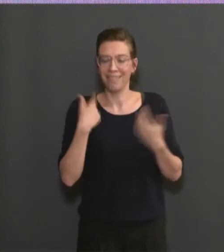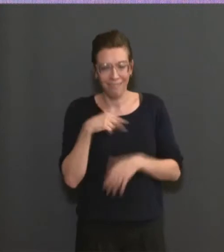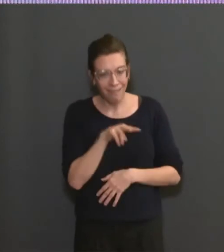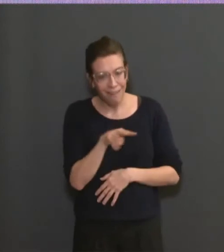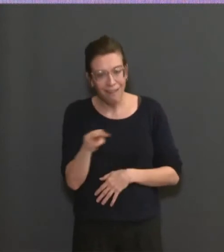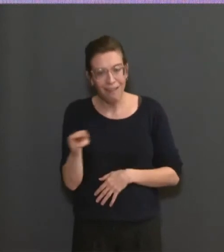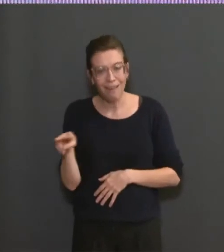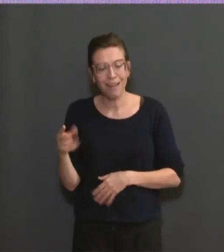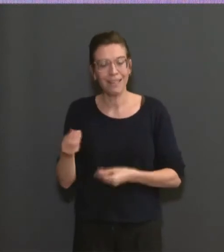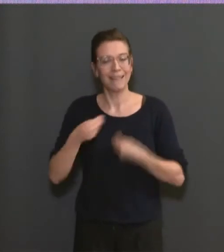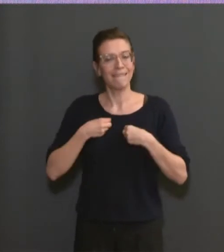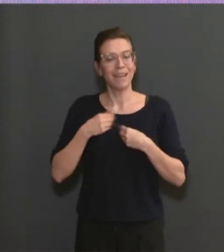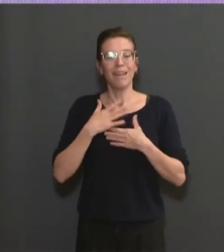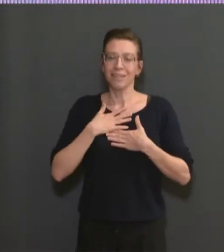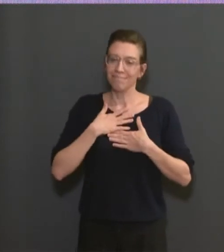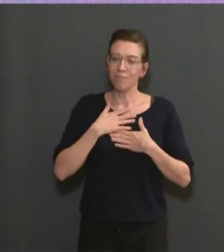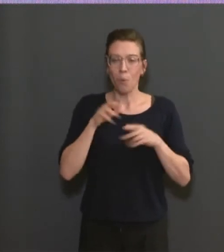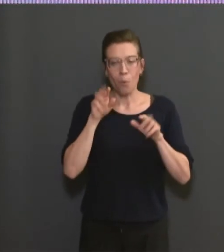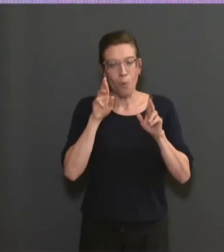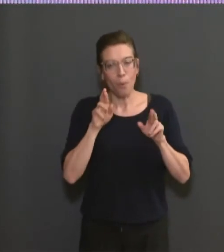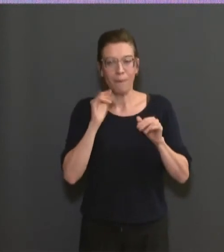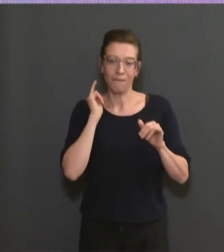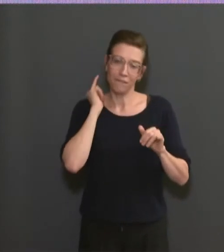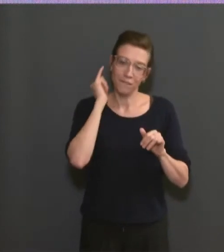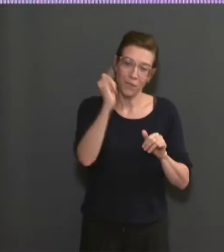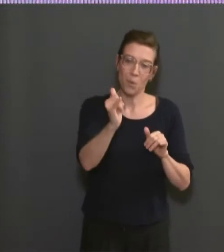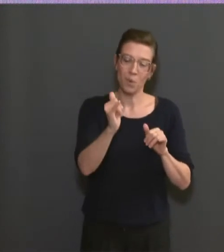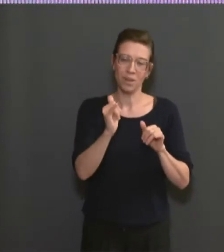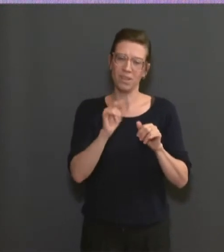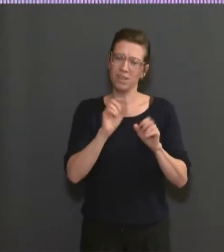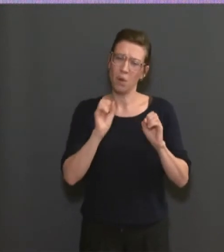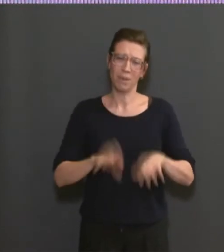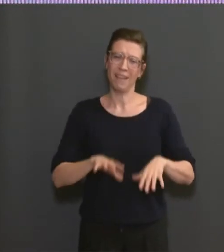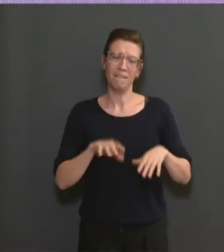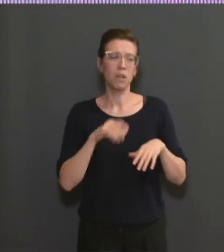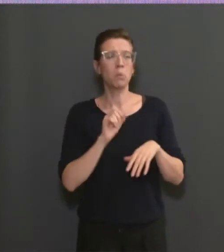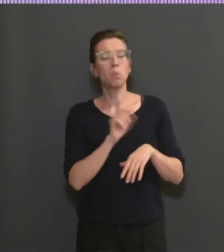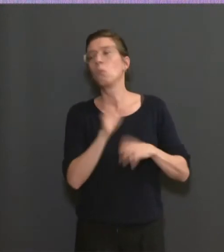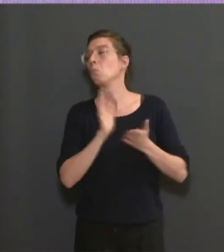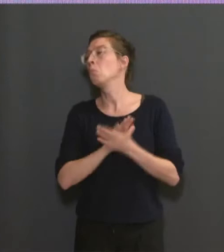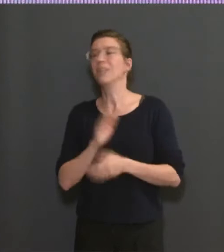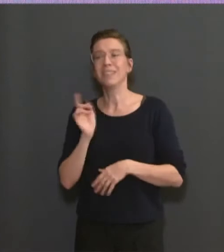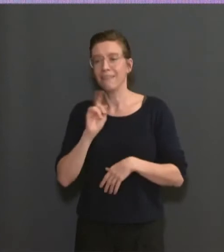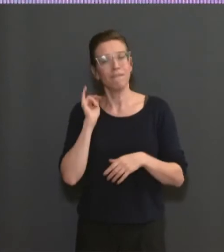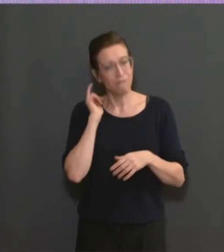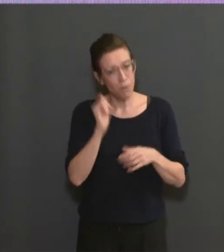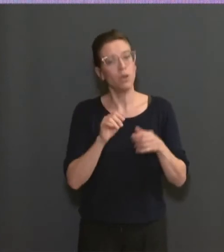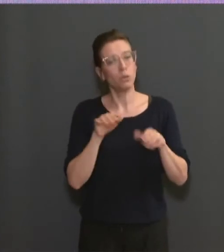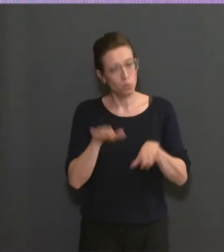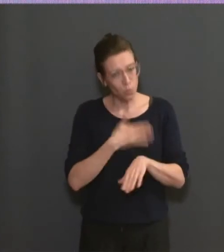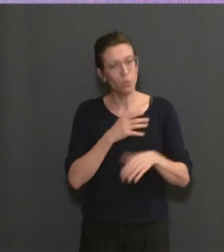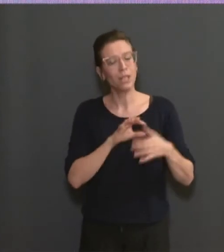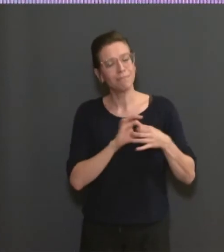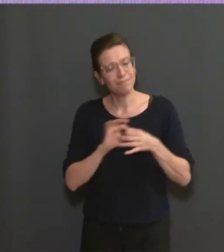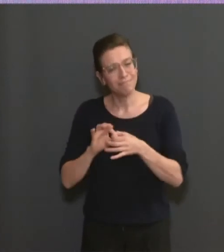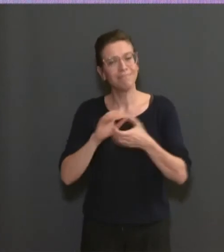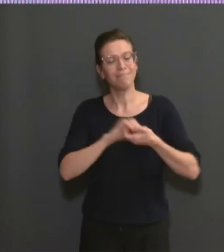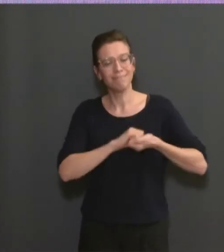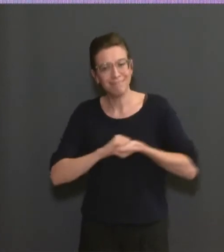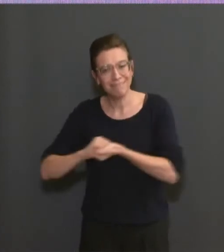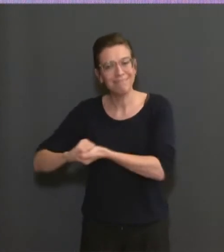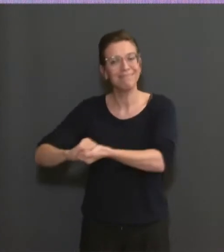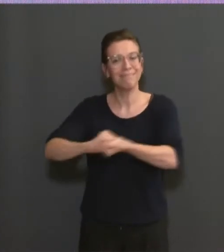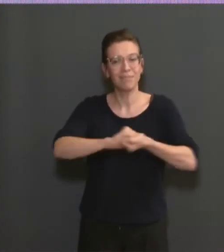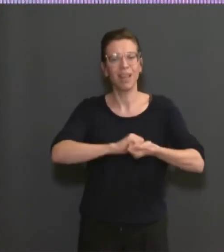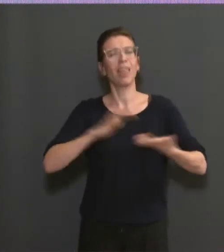bewaren. Met een team van 11 miljoen zal het ons lukken om door deze moeilijke periode te geraken. En krijgen